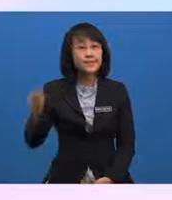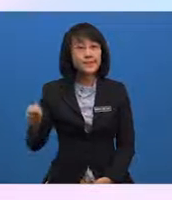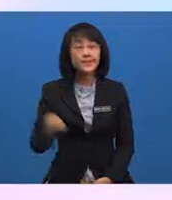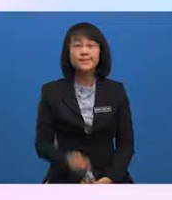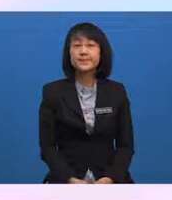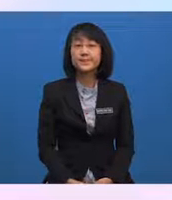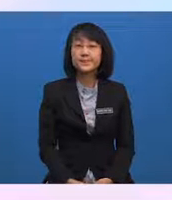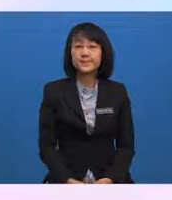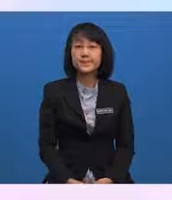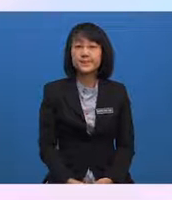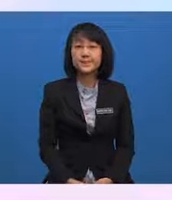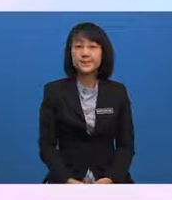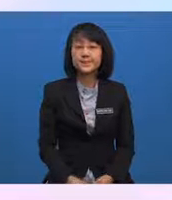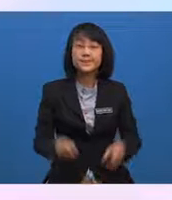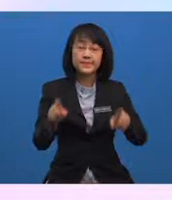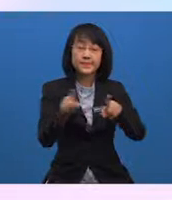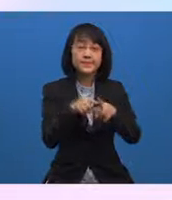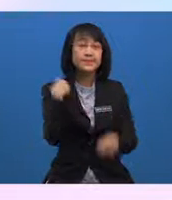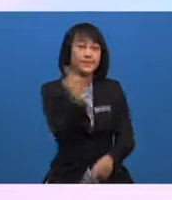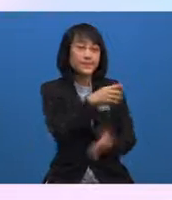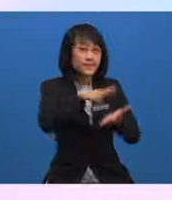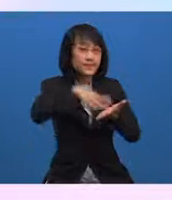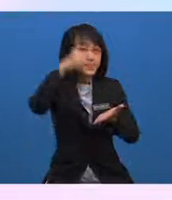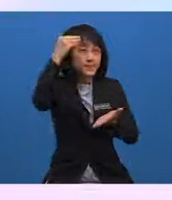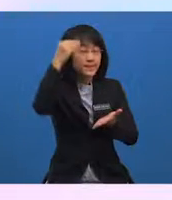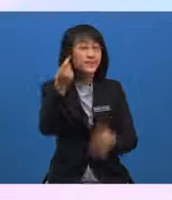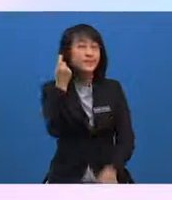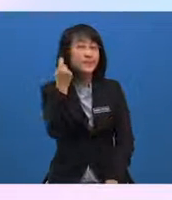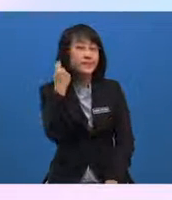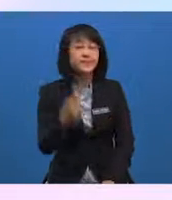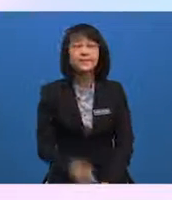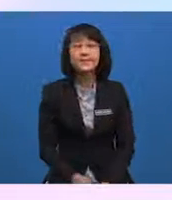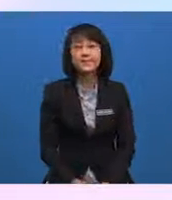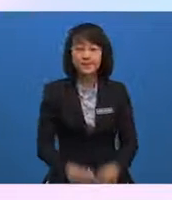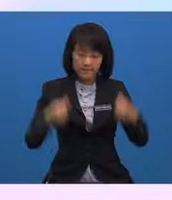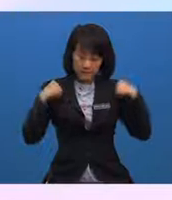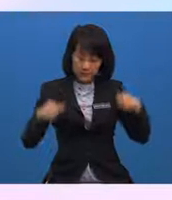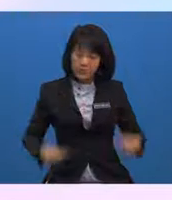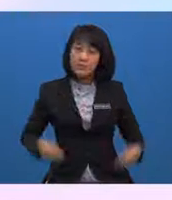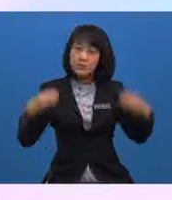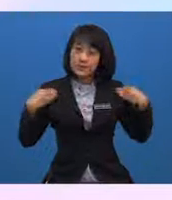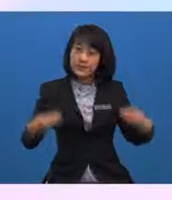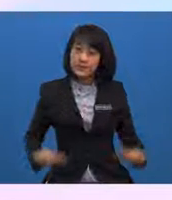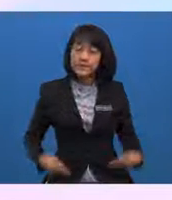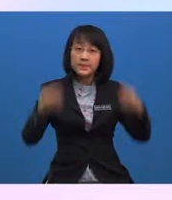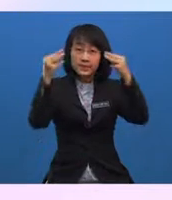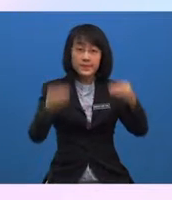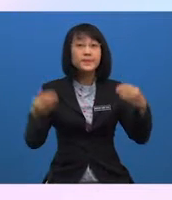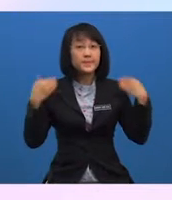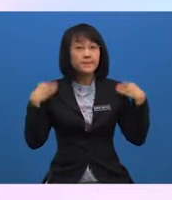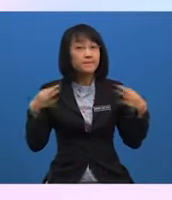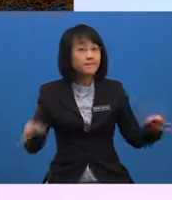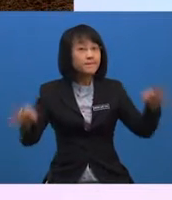Murid-murid, seperti mana yang kita pelajari sebelum ini, anggota badan manusia mempunyai kepentingan